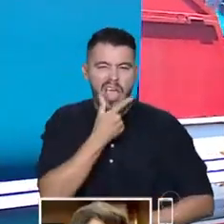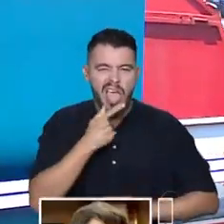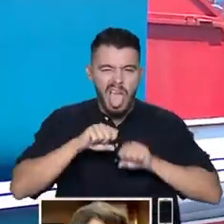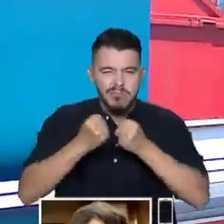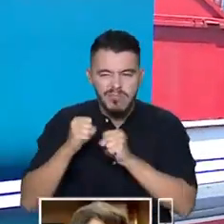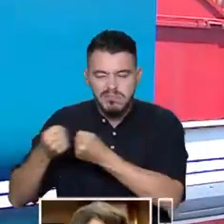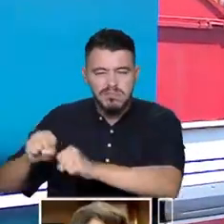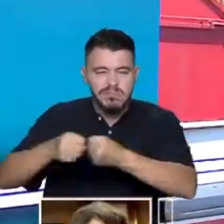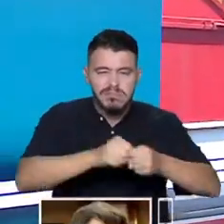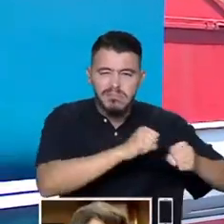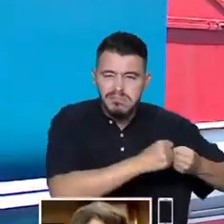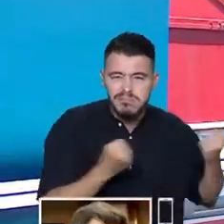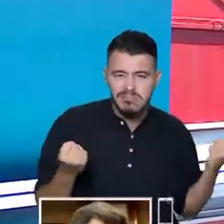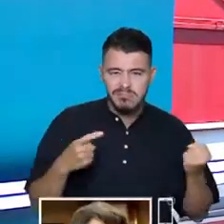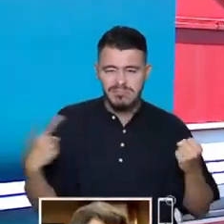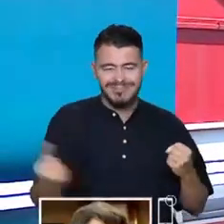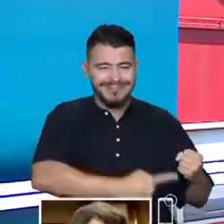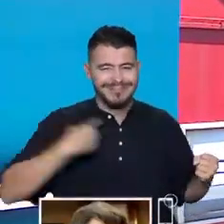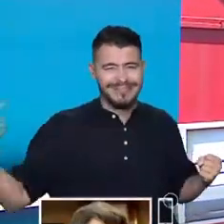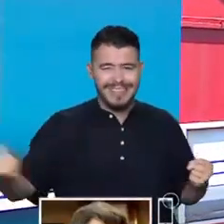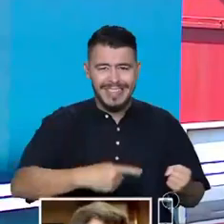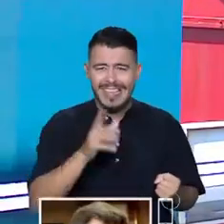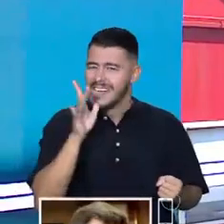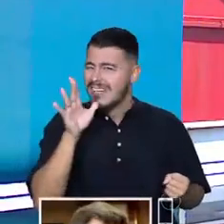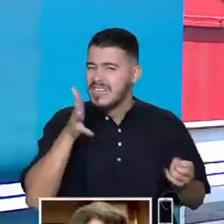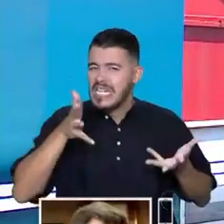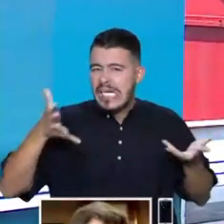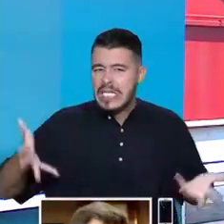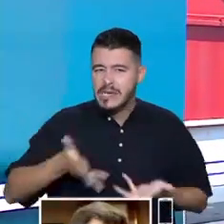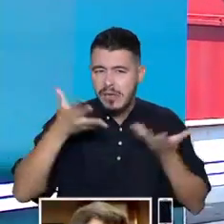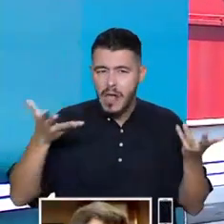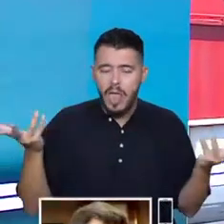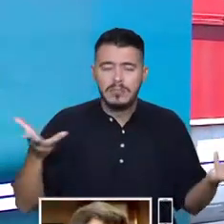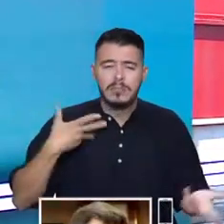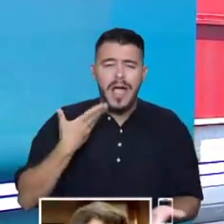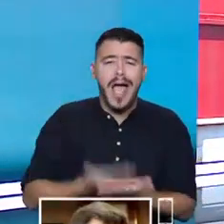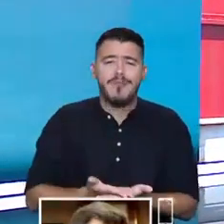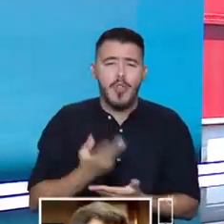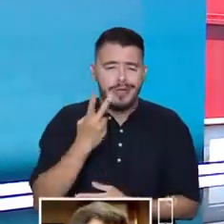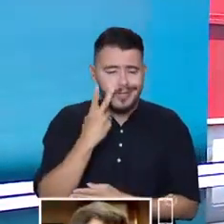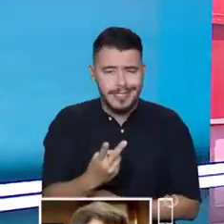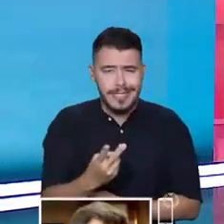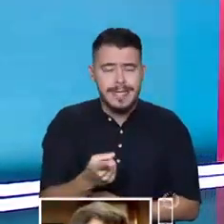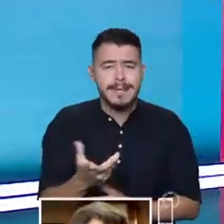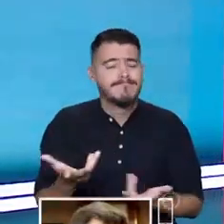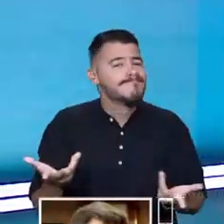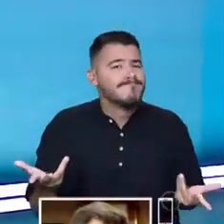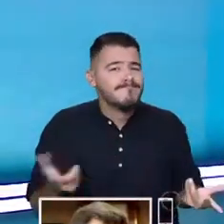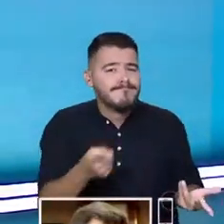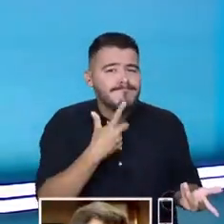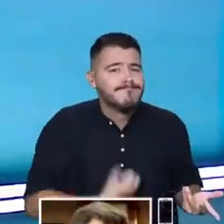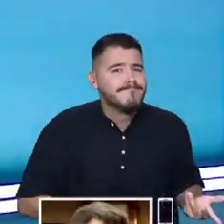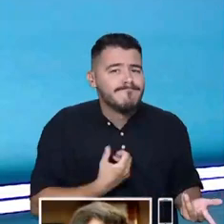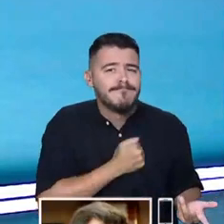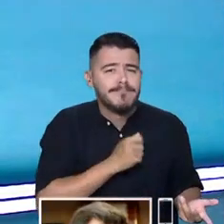όπως φαίνεται από τις φωτογραφίες και είναι αδιάψευστη πραγματικά. Επιτρέψτε μου σε ένα σίδερο, επειδή είστε